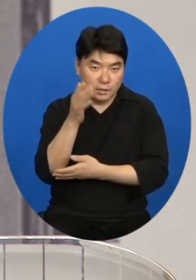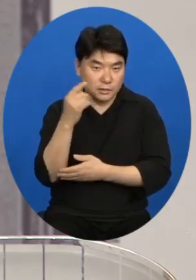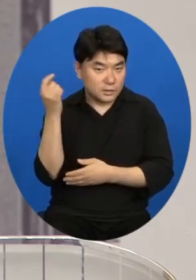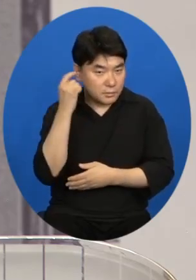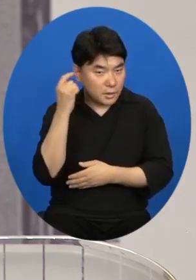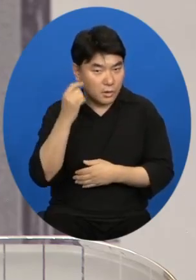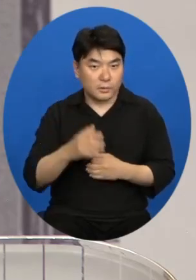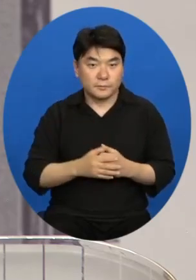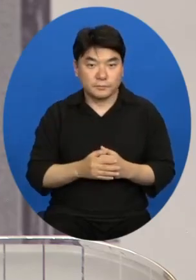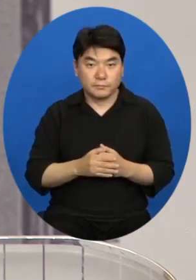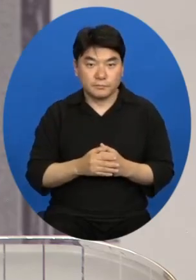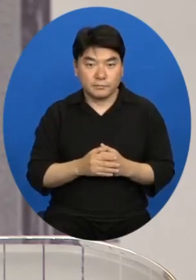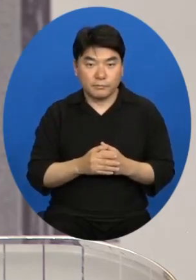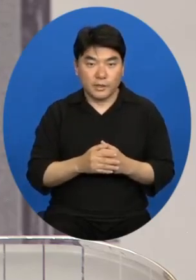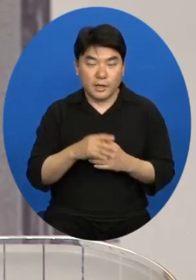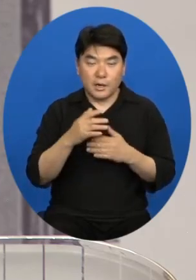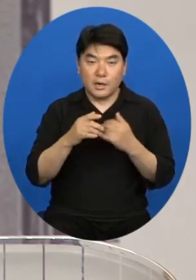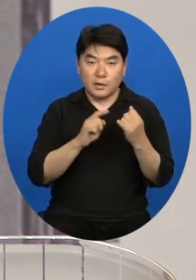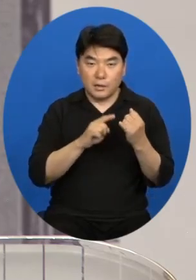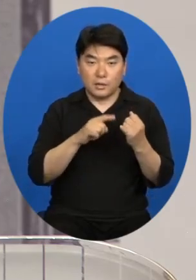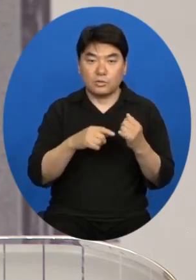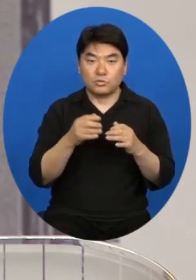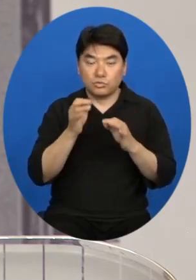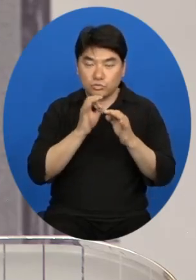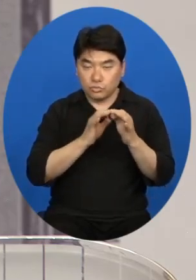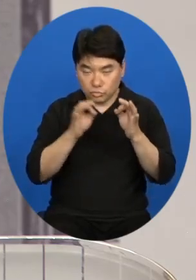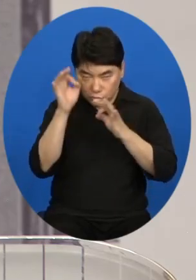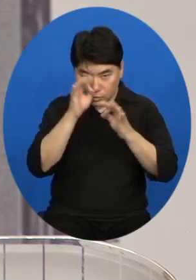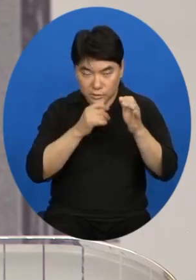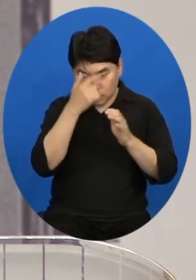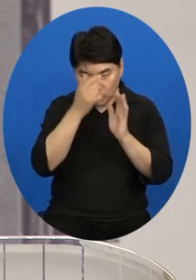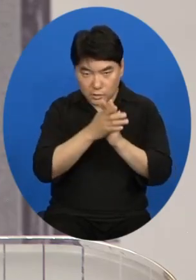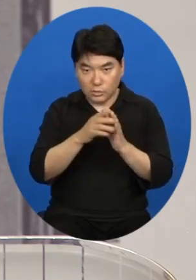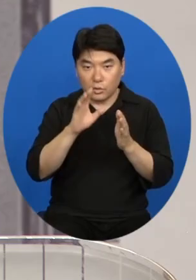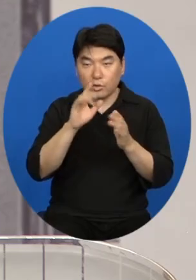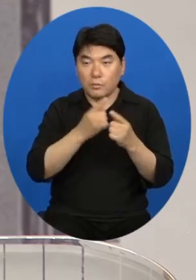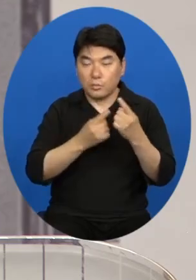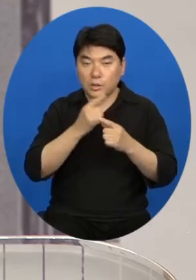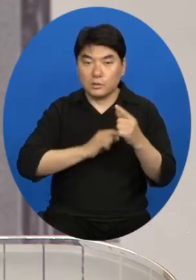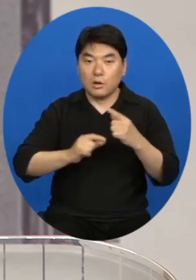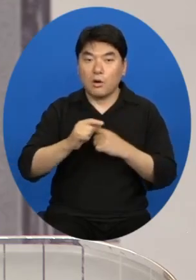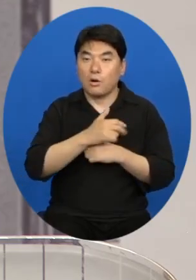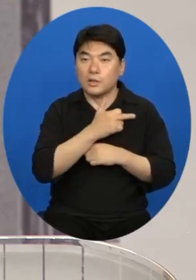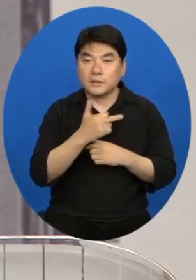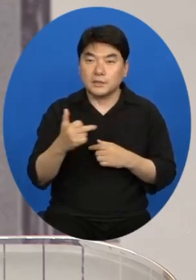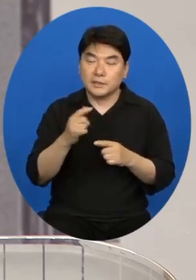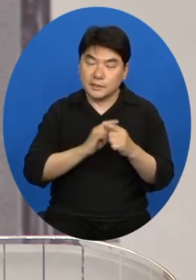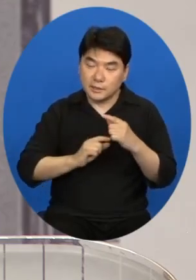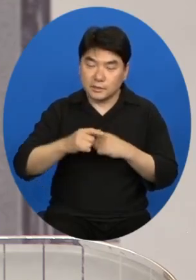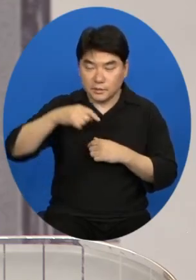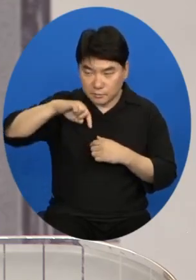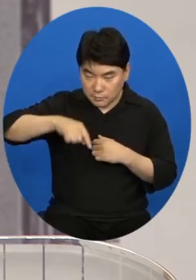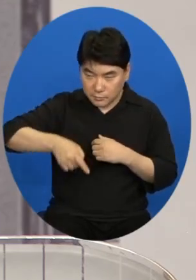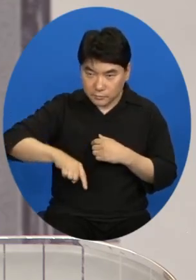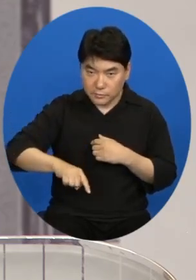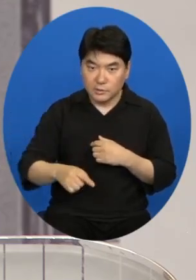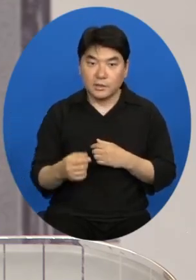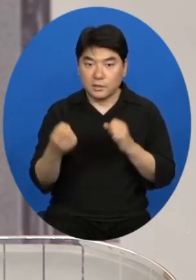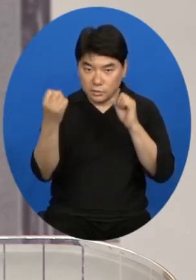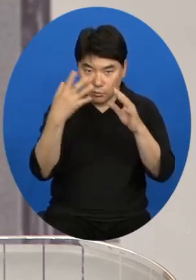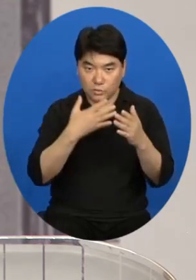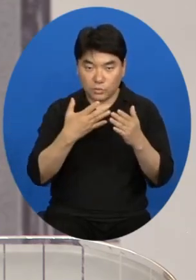하나님이 그의 구하는 것보다 더 능히 더 본질적인 응답을 해주셨고 하나님의 정확한